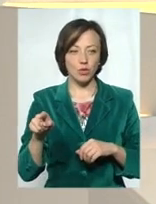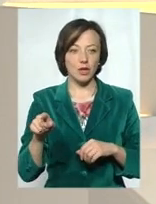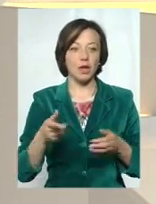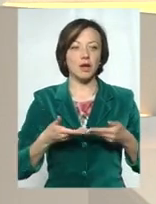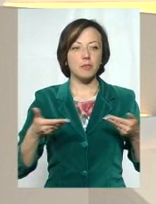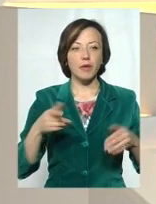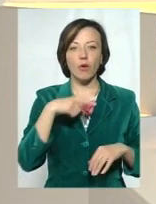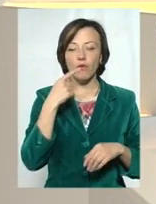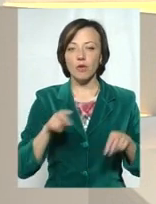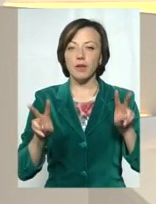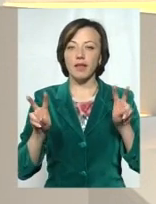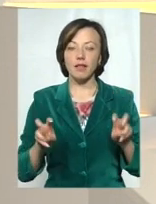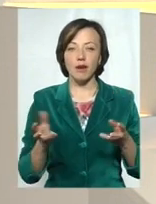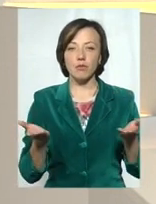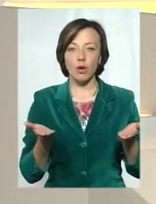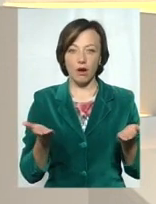Ми говоримо на тему, яка